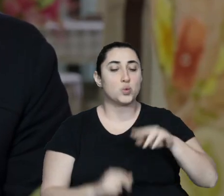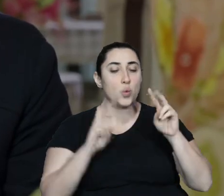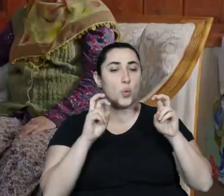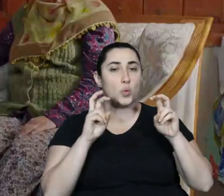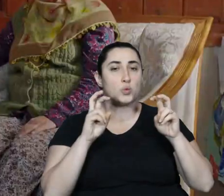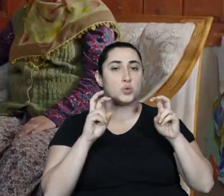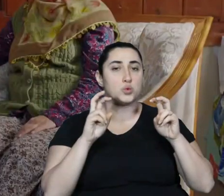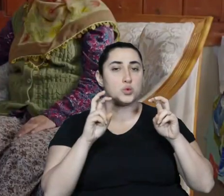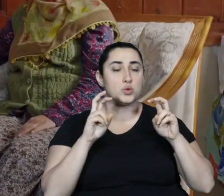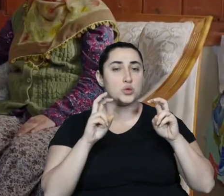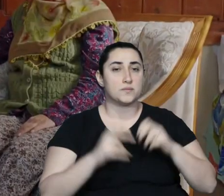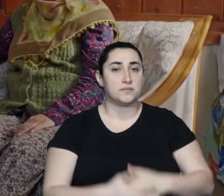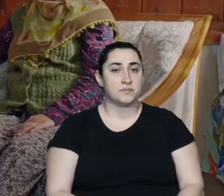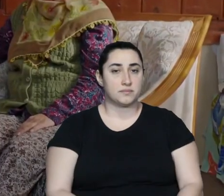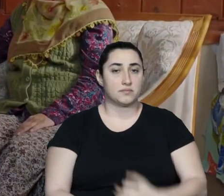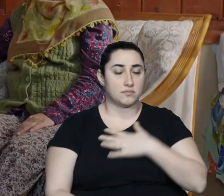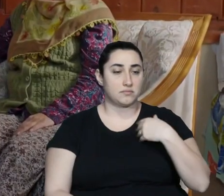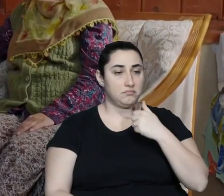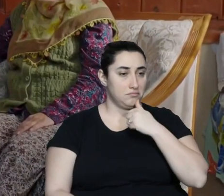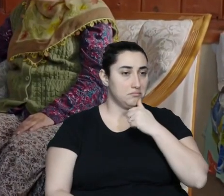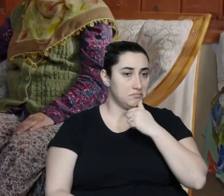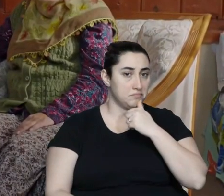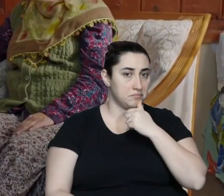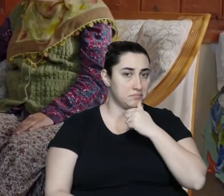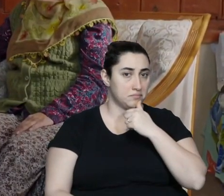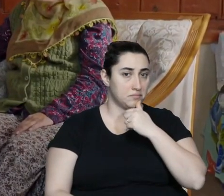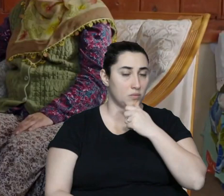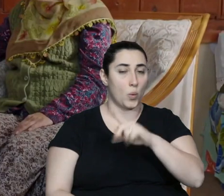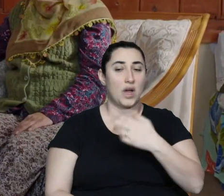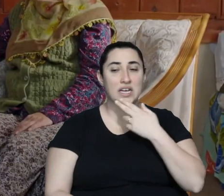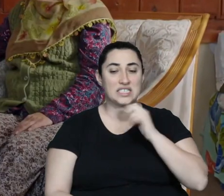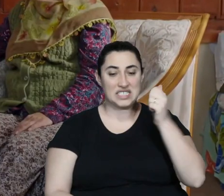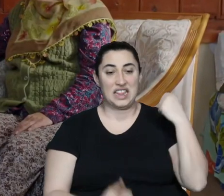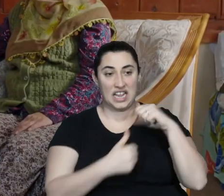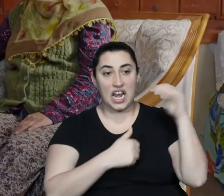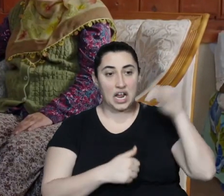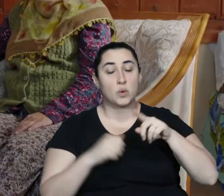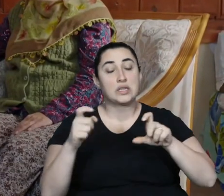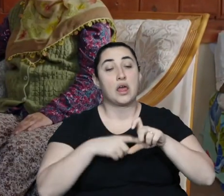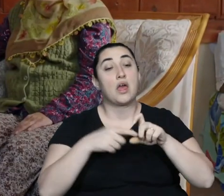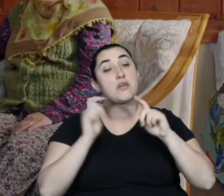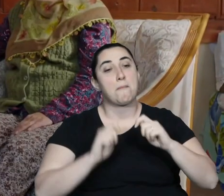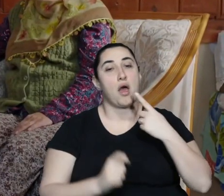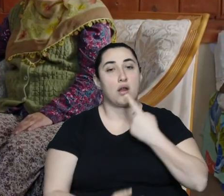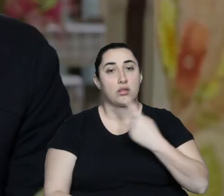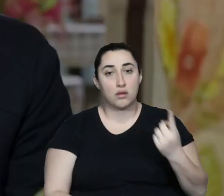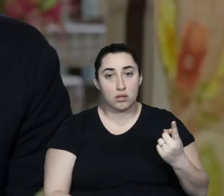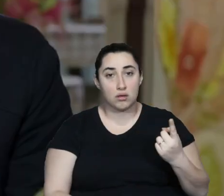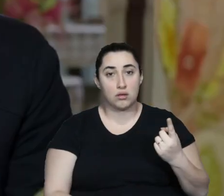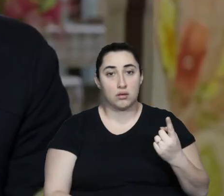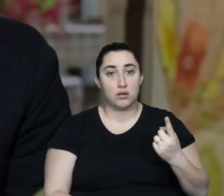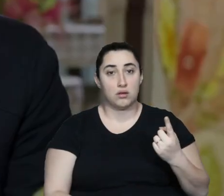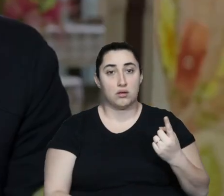meselesi. Annem babama o kız bir gün buraya dönerse bunun hesabını sorar diyordu.